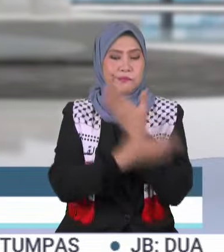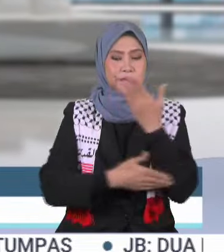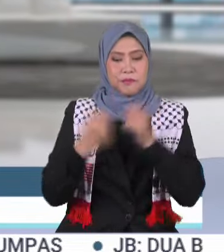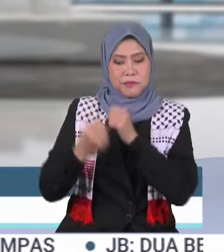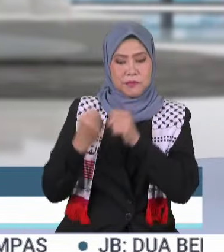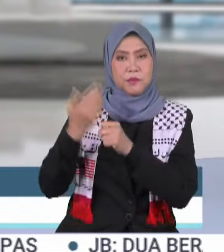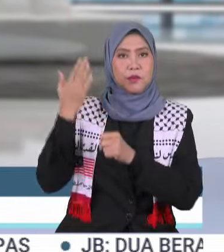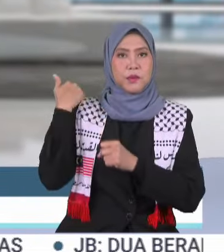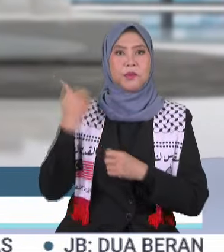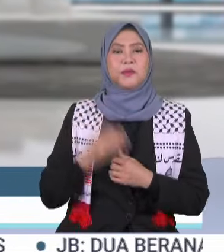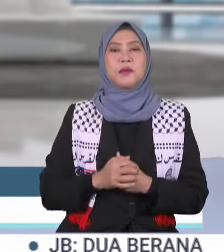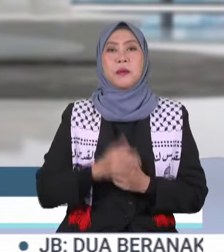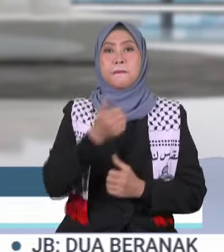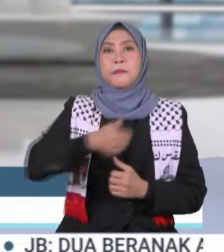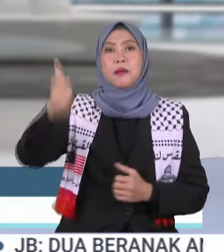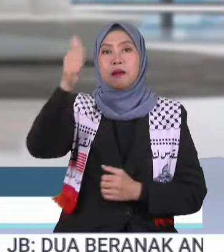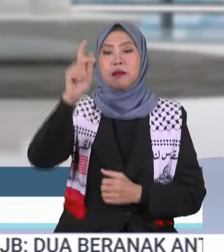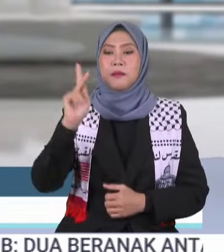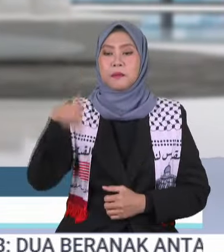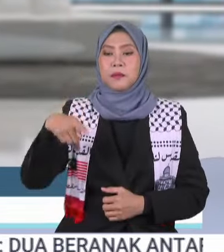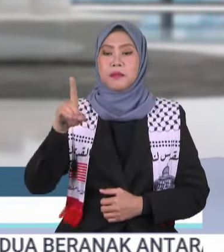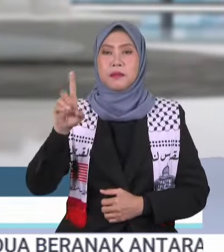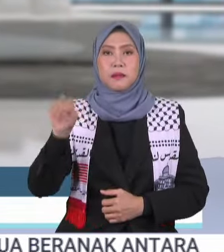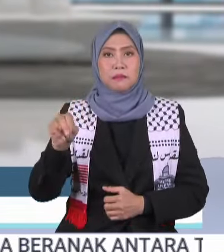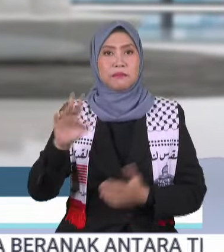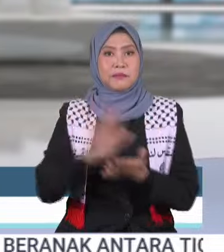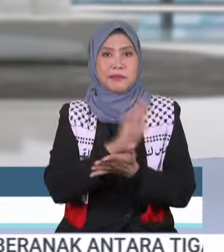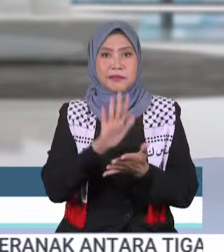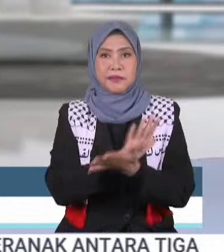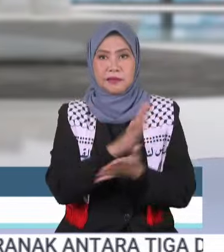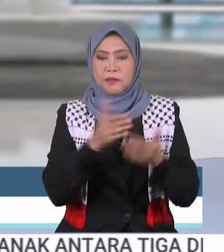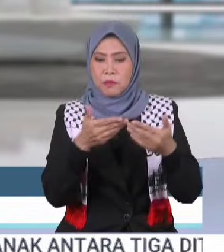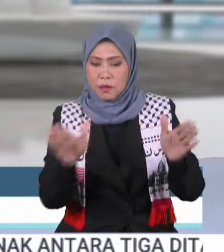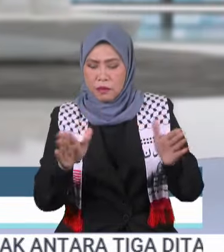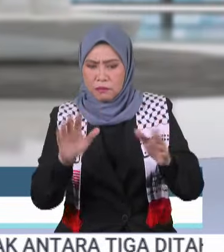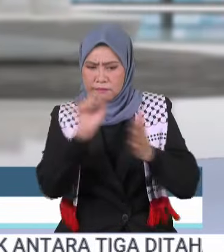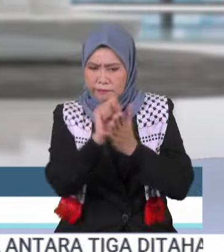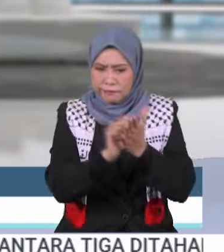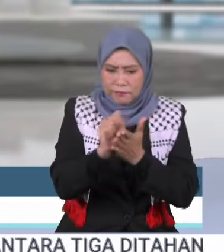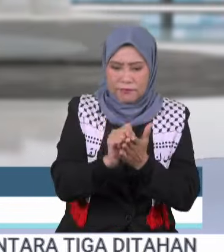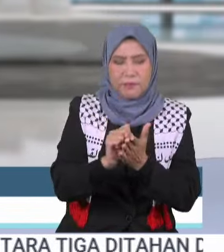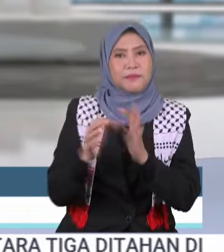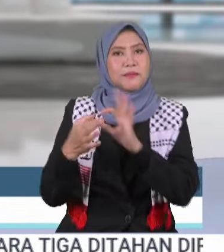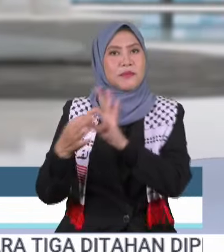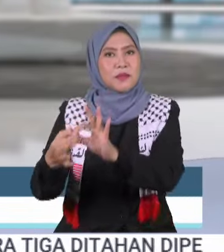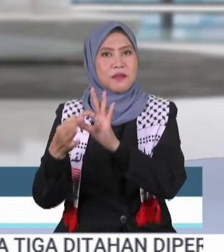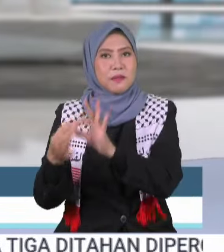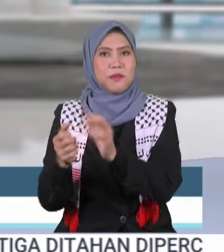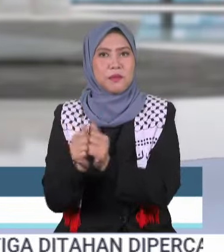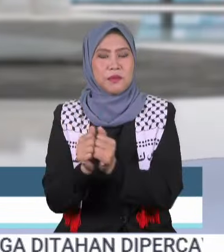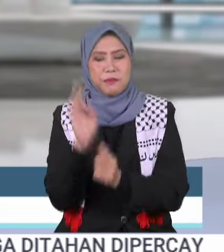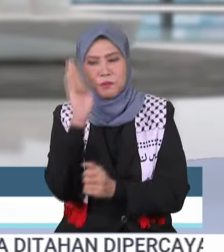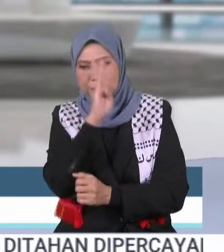Lumpur, Arifin Samsudin berkata, kertas siasatan dibuka berasaskan sumber risikan kementerian dengan kerjasama